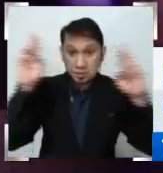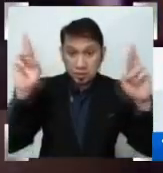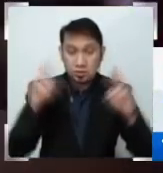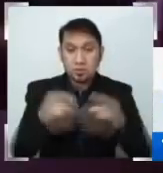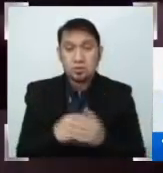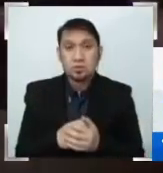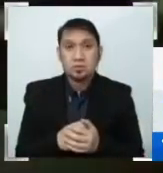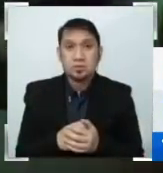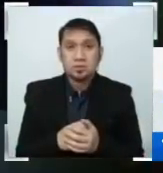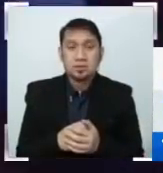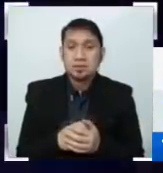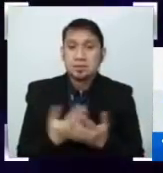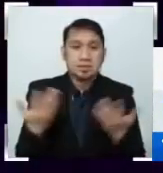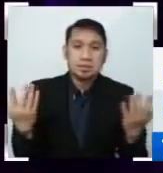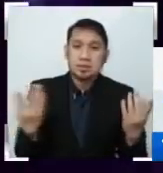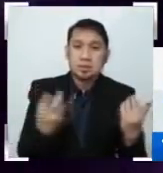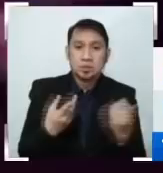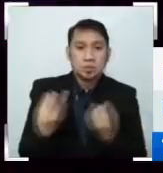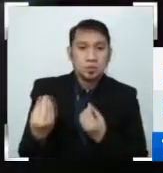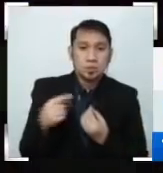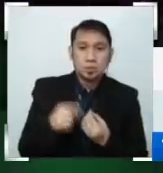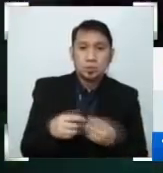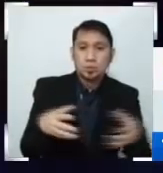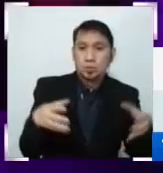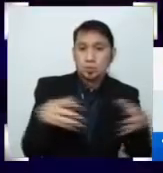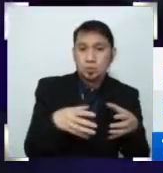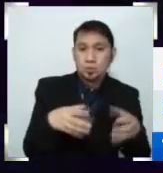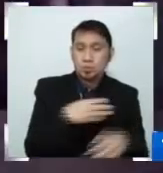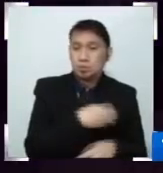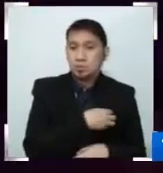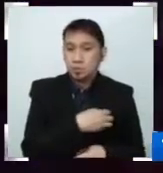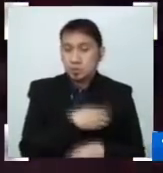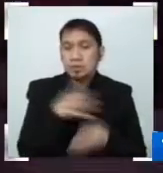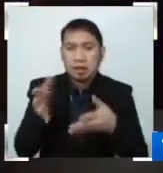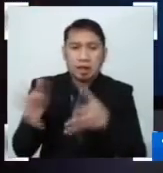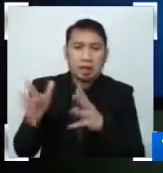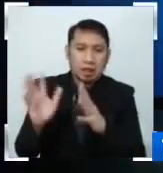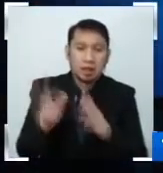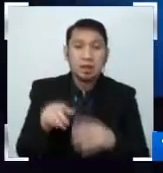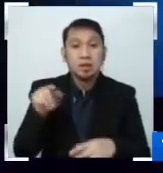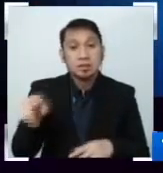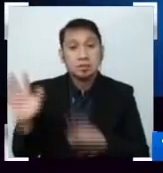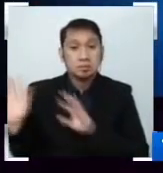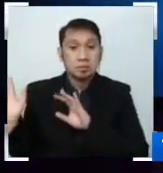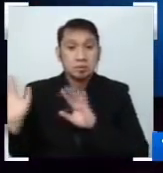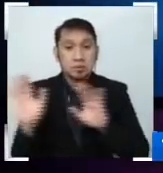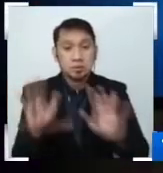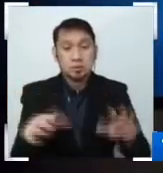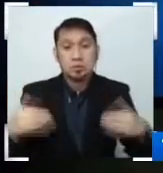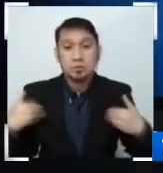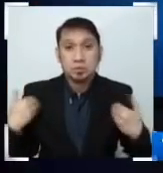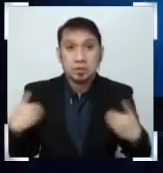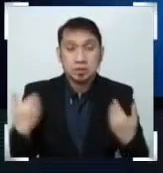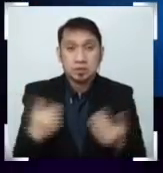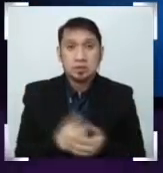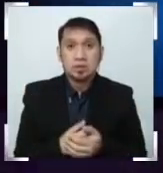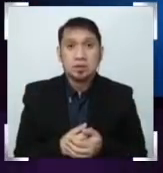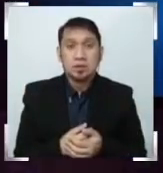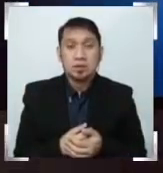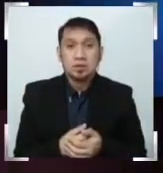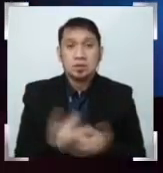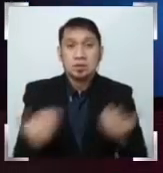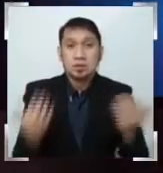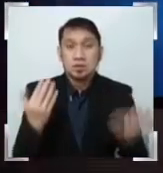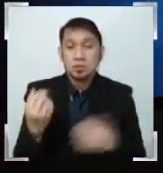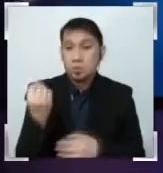ang kanilang peacekeeping forces at mga pulis doon sa pagdagsa ng mga kabataan. Siguro more or less, no, hasta mag alas 12 imidya,